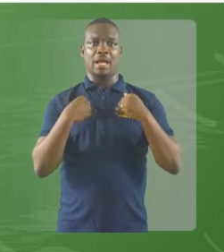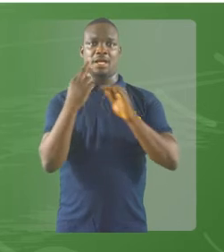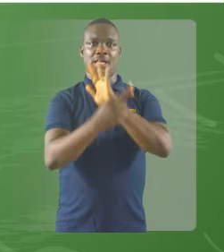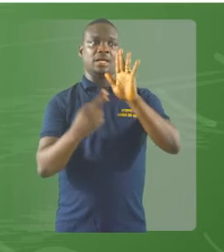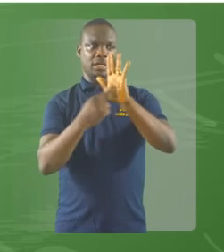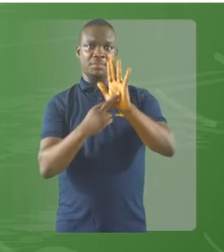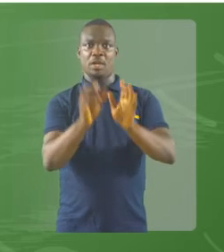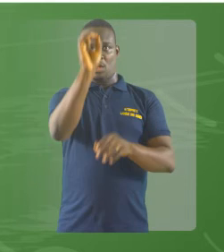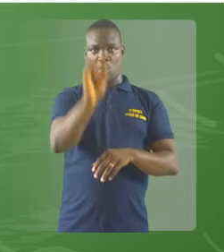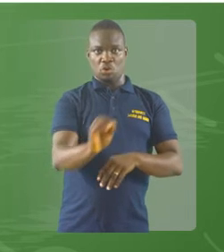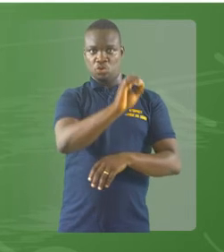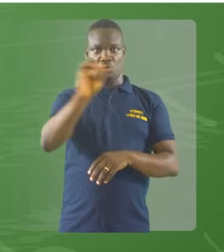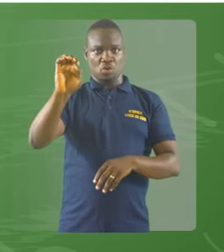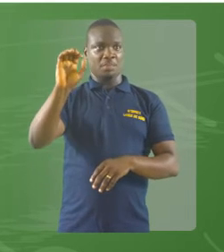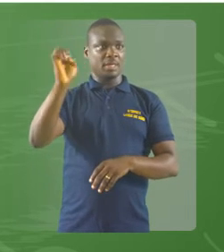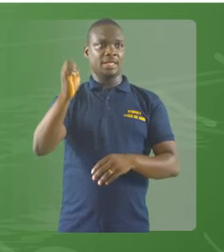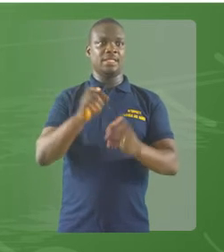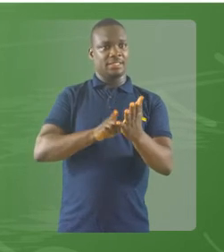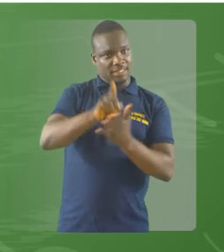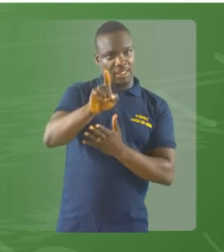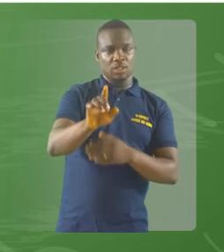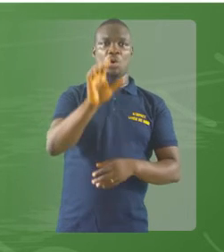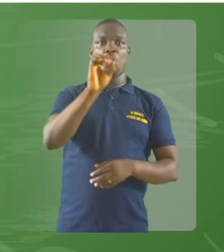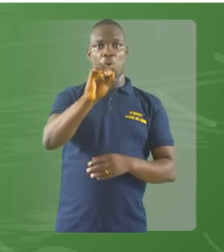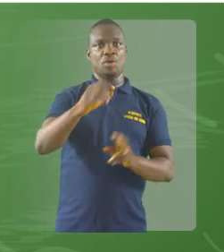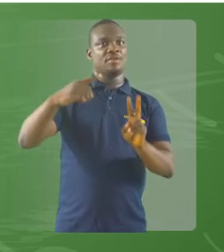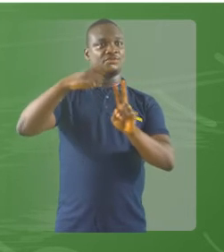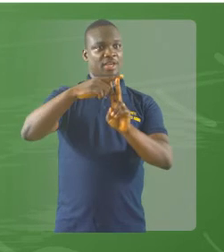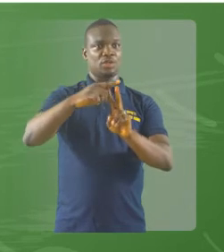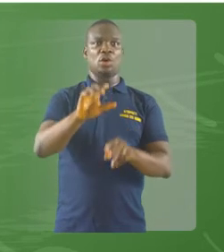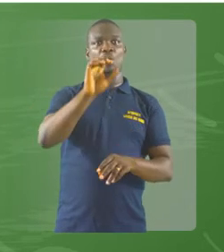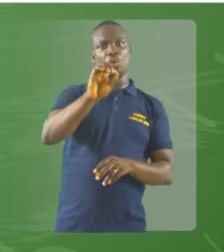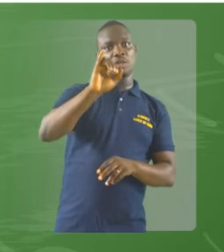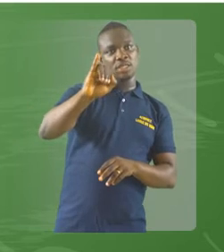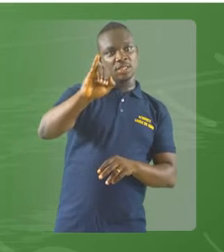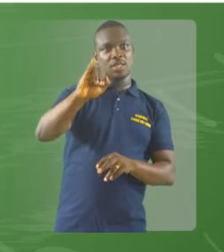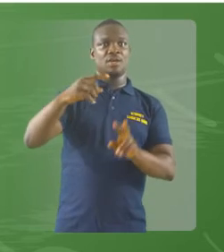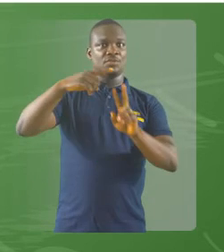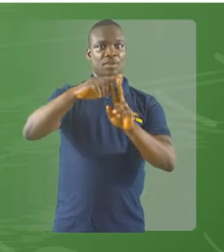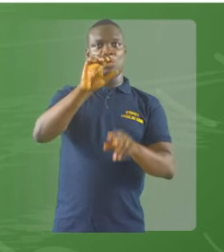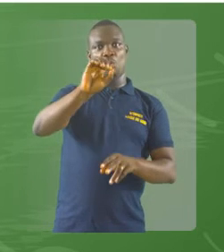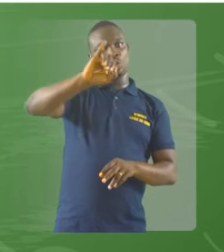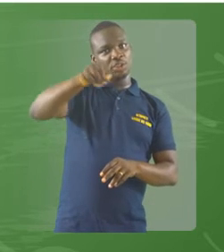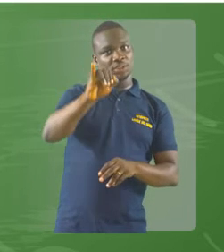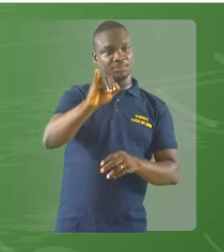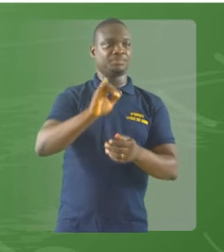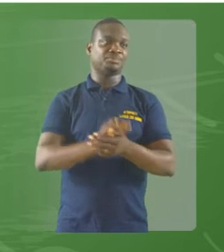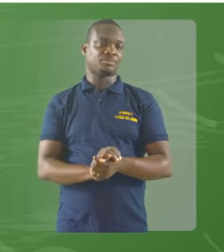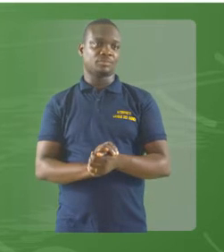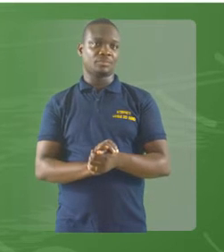repère orthonormé direct O, vecteur OI, vecteur